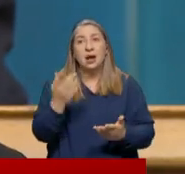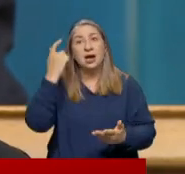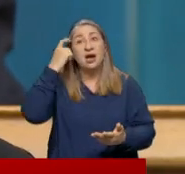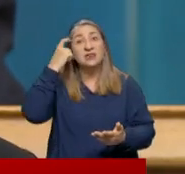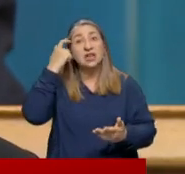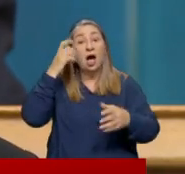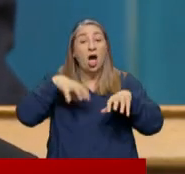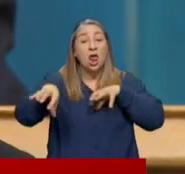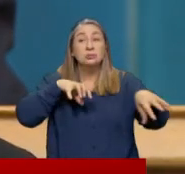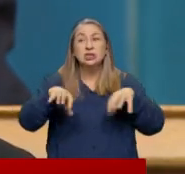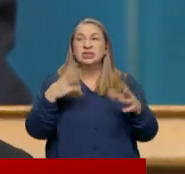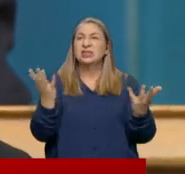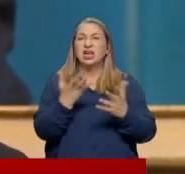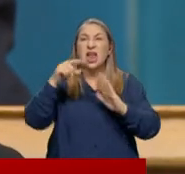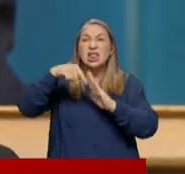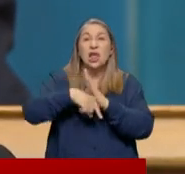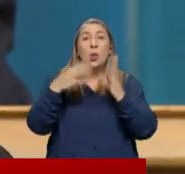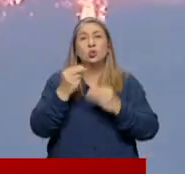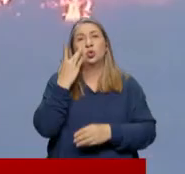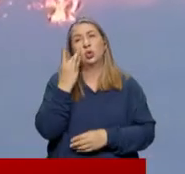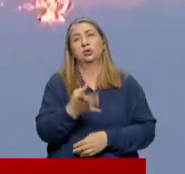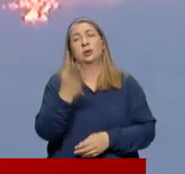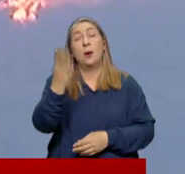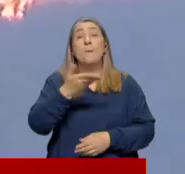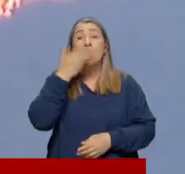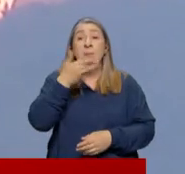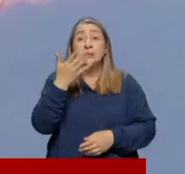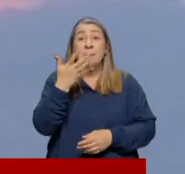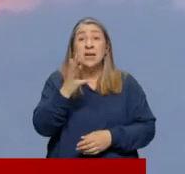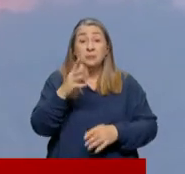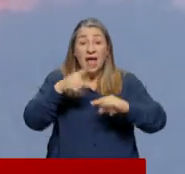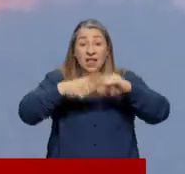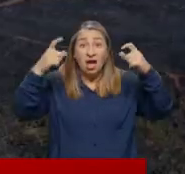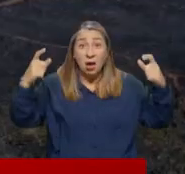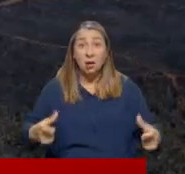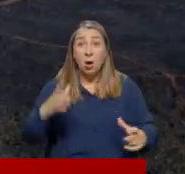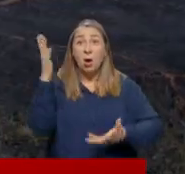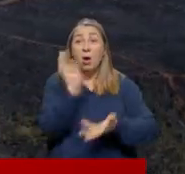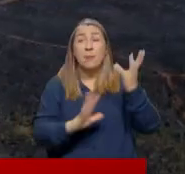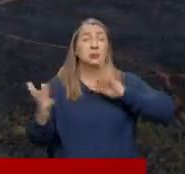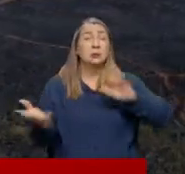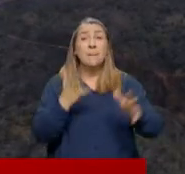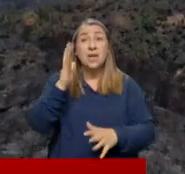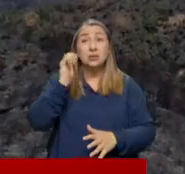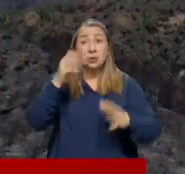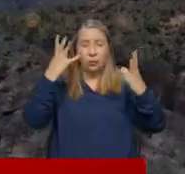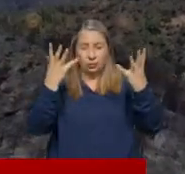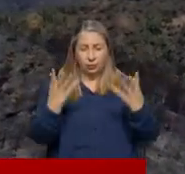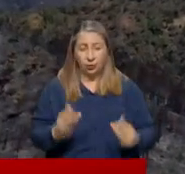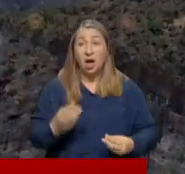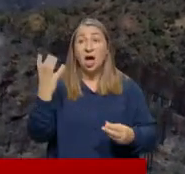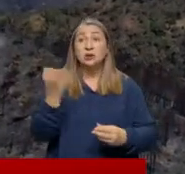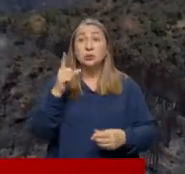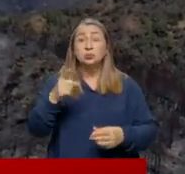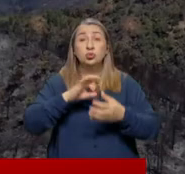kafasındaki ayrımcılığı ne kadar derin olduğunu gösteriyor Marmaris'te 5000 Excel Orman yandı beş günde söndür dizi Ateş